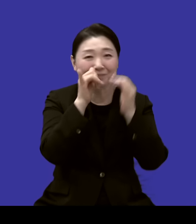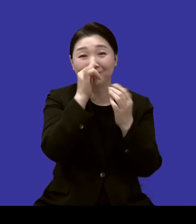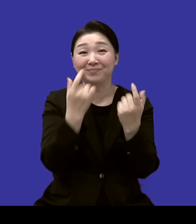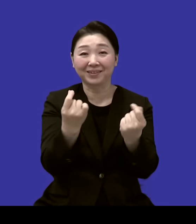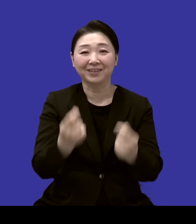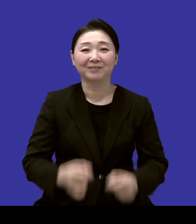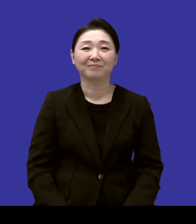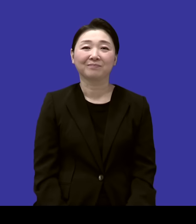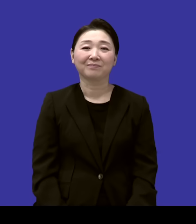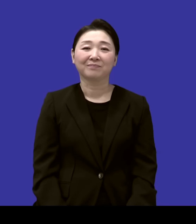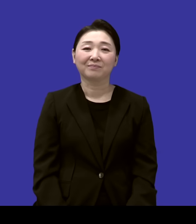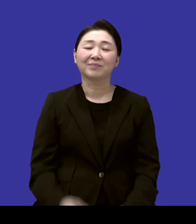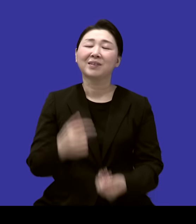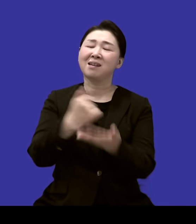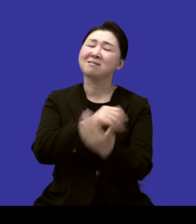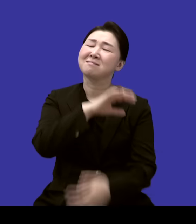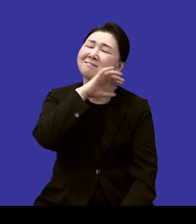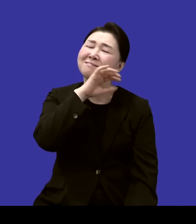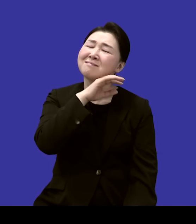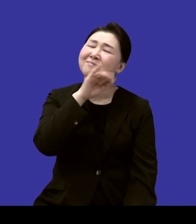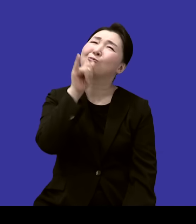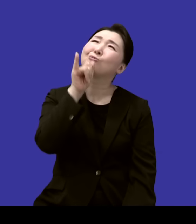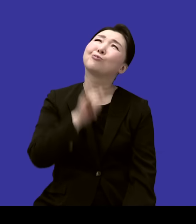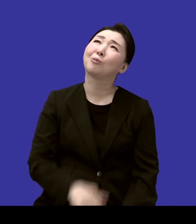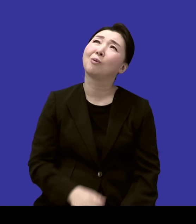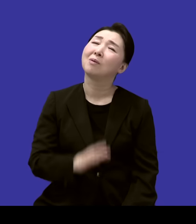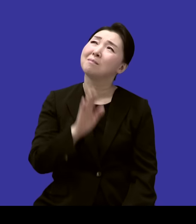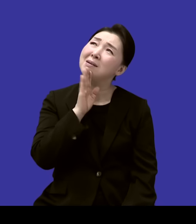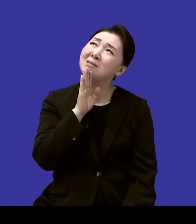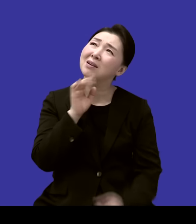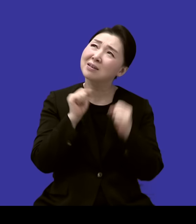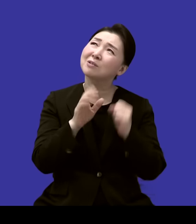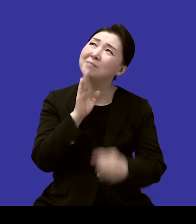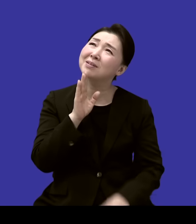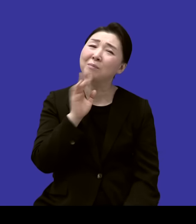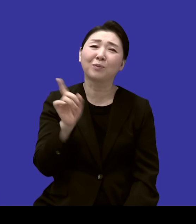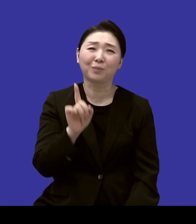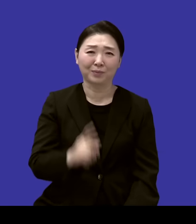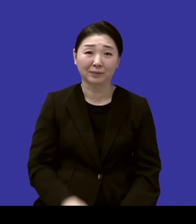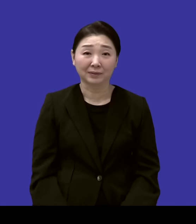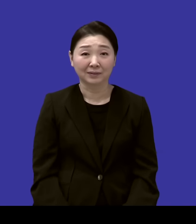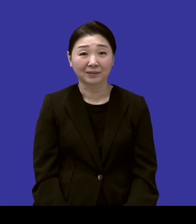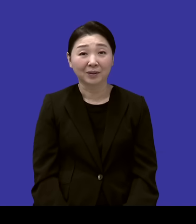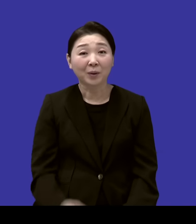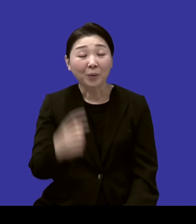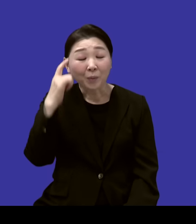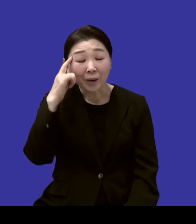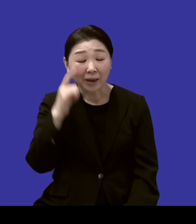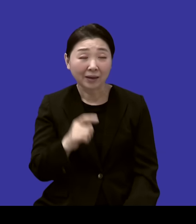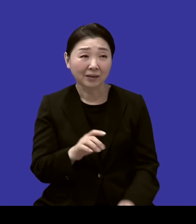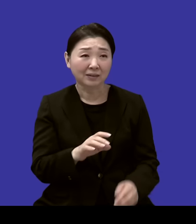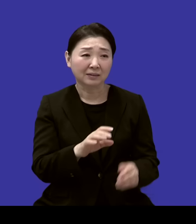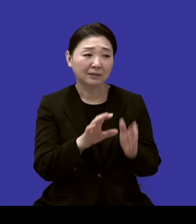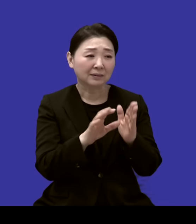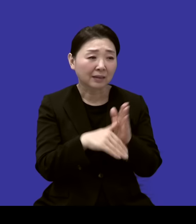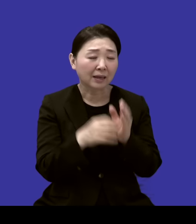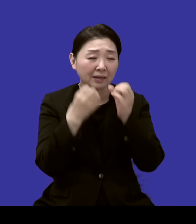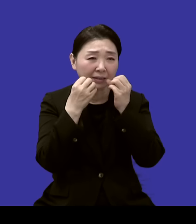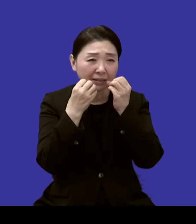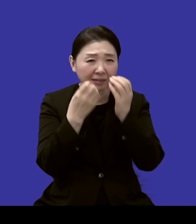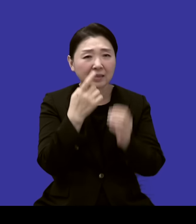정말 하나님한테 따졌던 것 같아요. 그죠? 네. 정말 계시는지 제가 그때 뭐 새어머니, 새아버지 이런 일을 겪다 보니까 예. 또 가정이